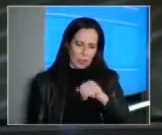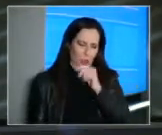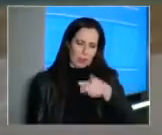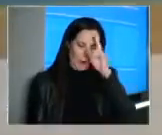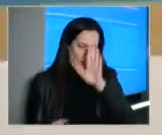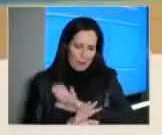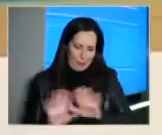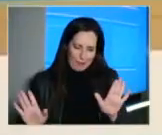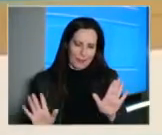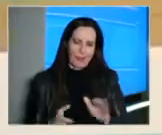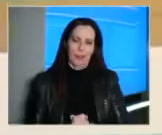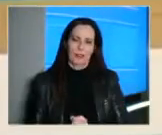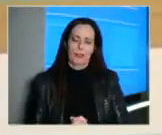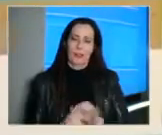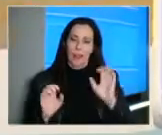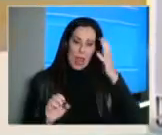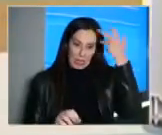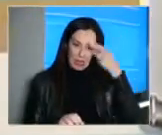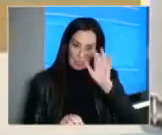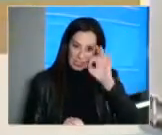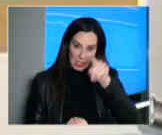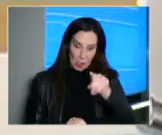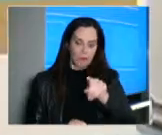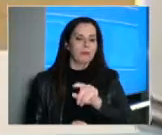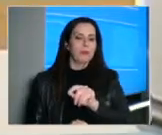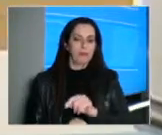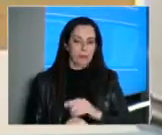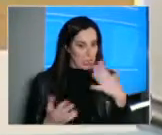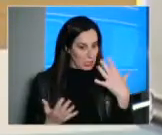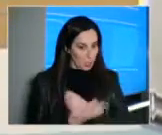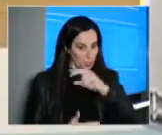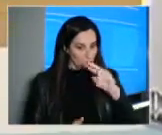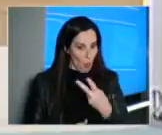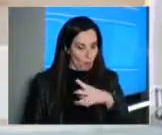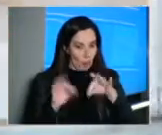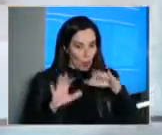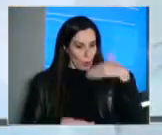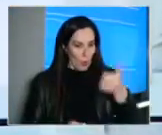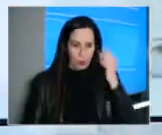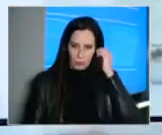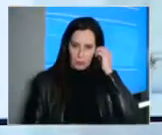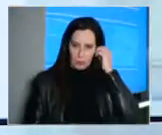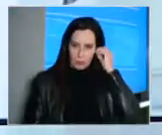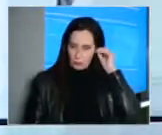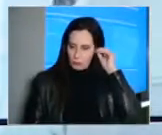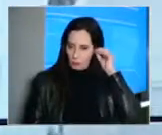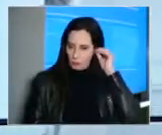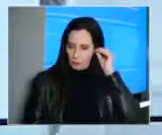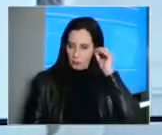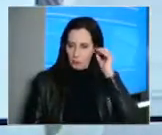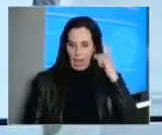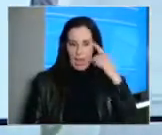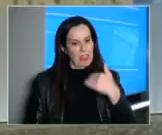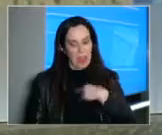שם שום כסף. לדונלד טראמפ יש סיכוי טוב מאוד לזכות שוב במרוץ לנשיאות. ככה, זו